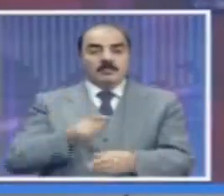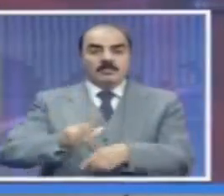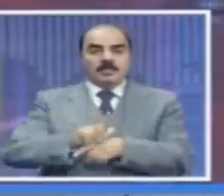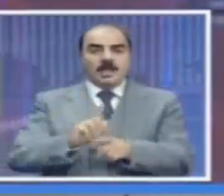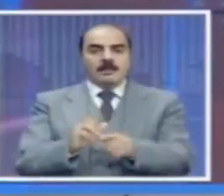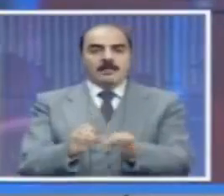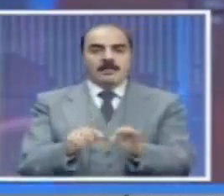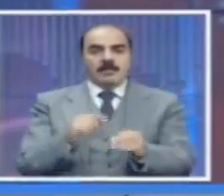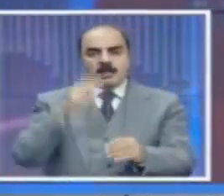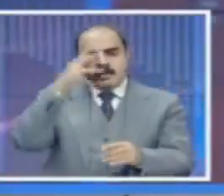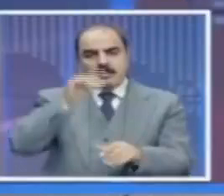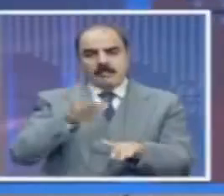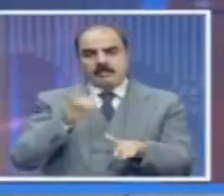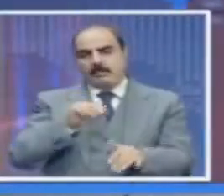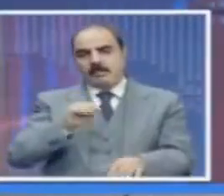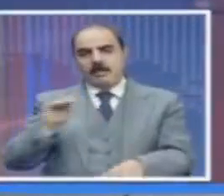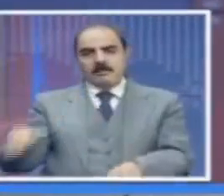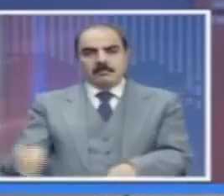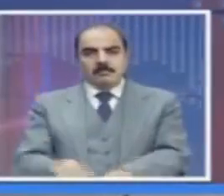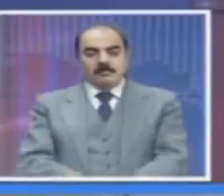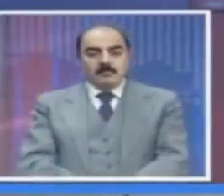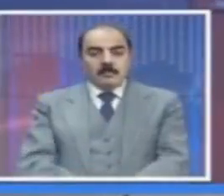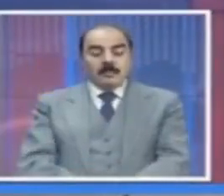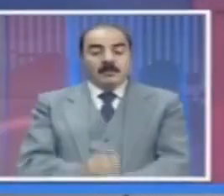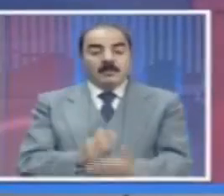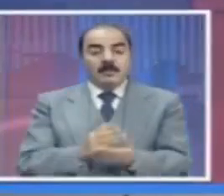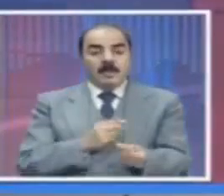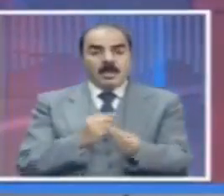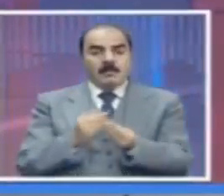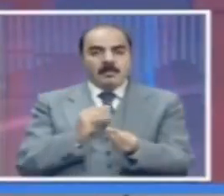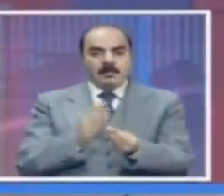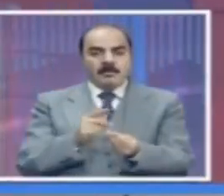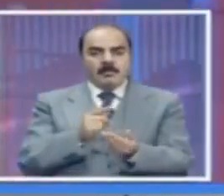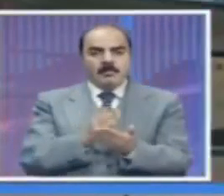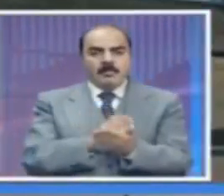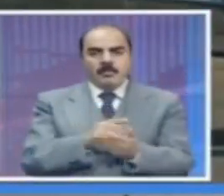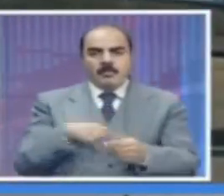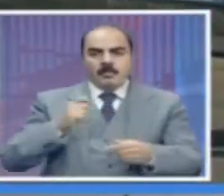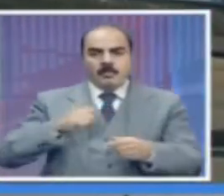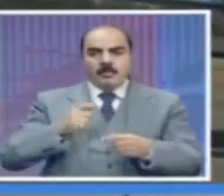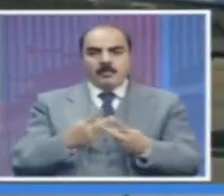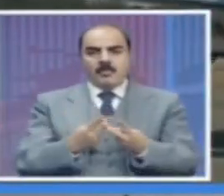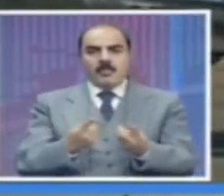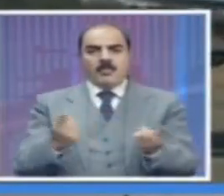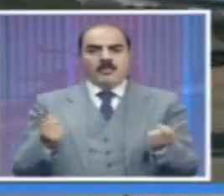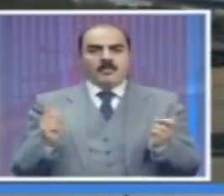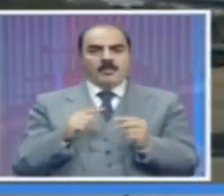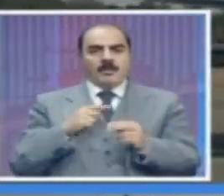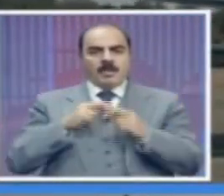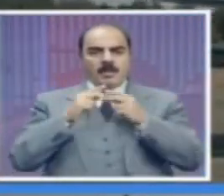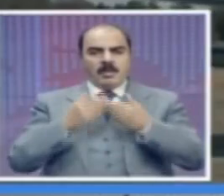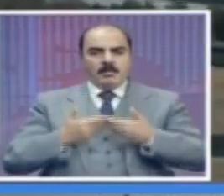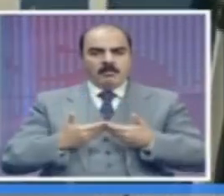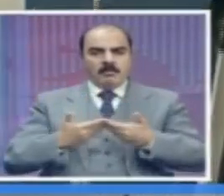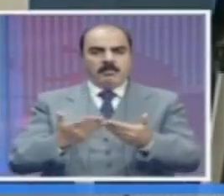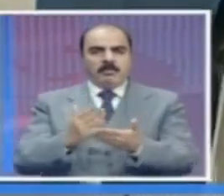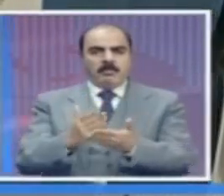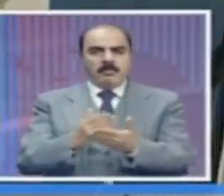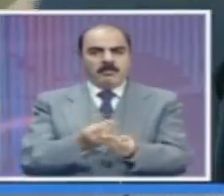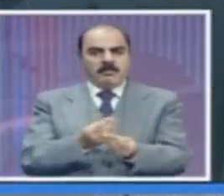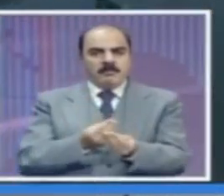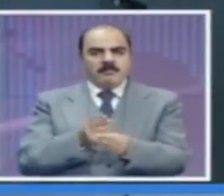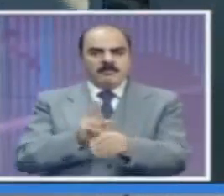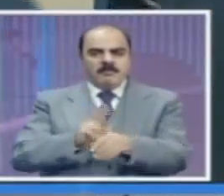للولايات المتحدة خلفا لدونالد ترامب. ومن المقرر أن يؤدي بايدن اليمين أمام كبير القضاء قبل أن يلقي